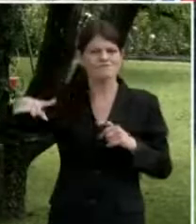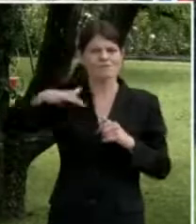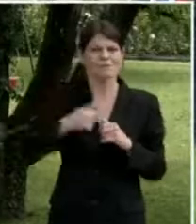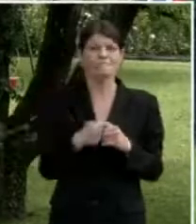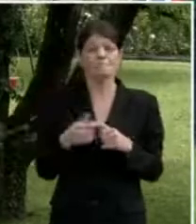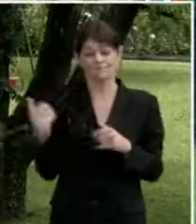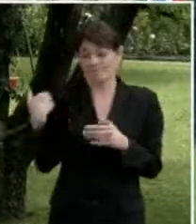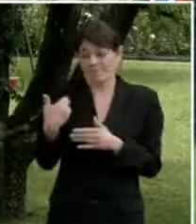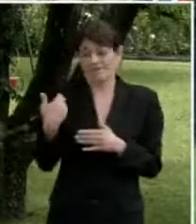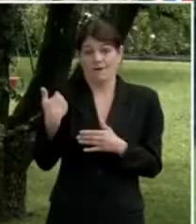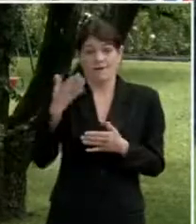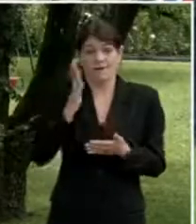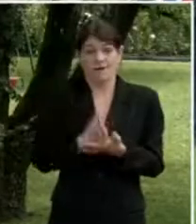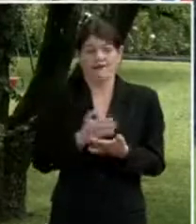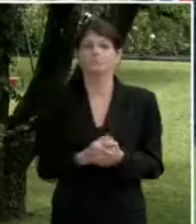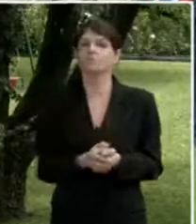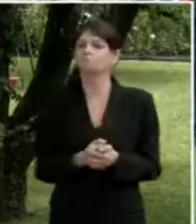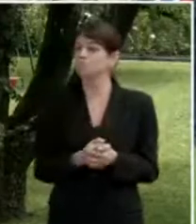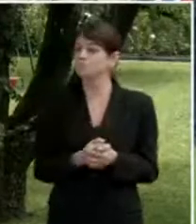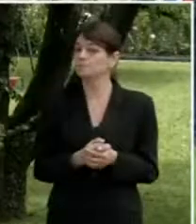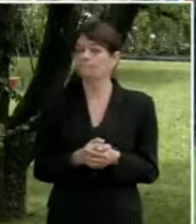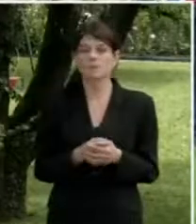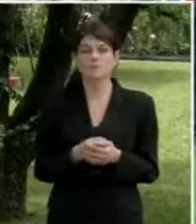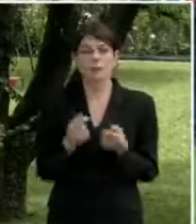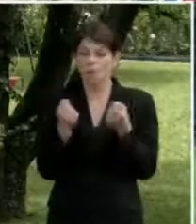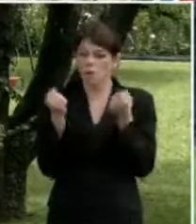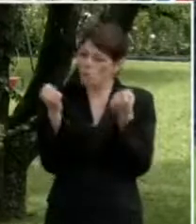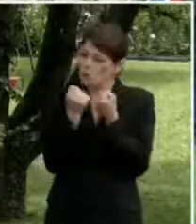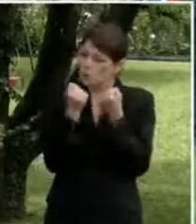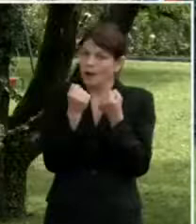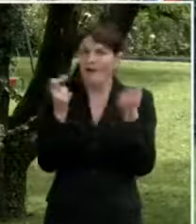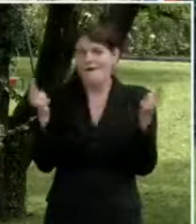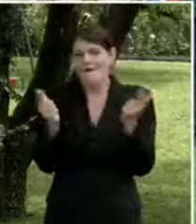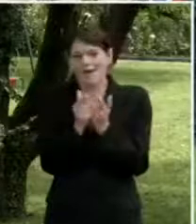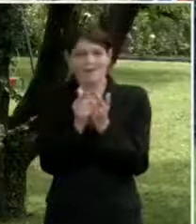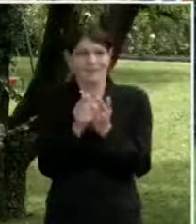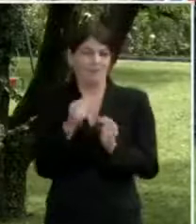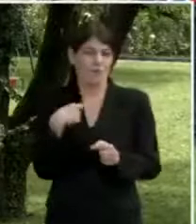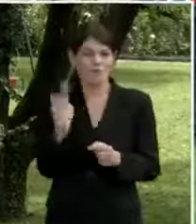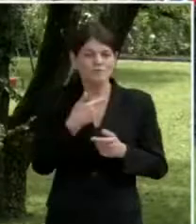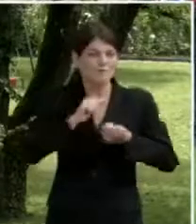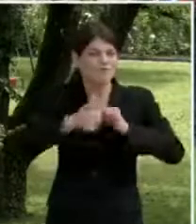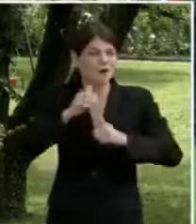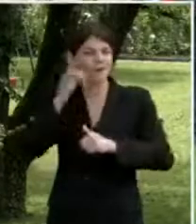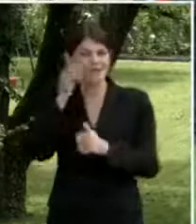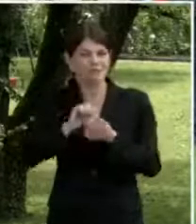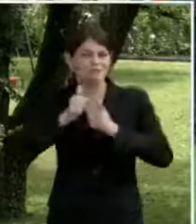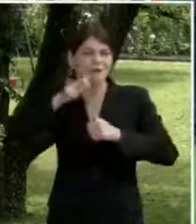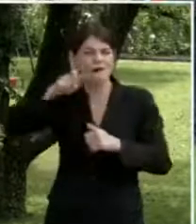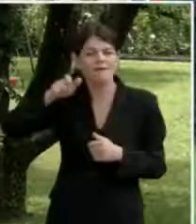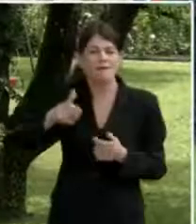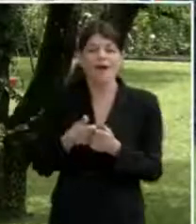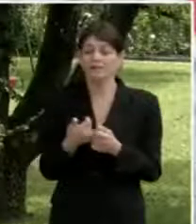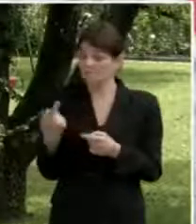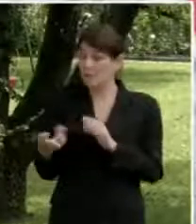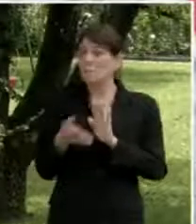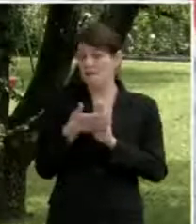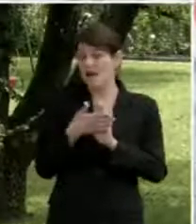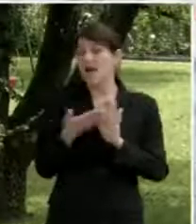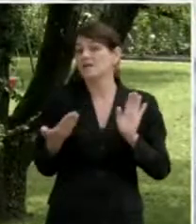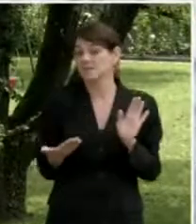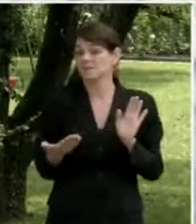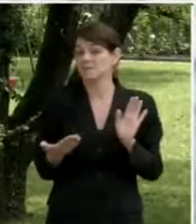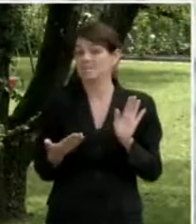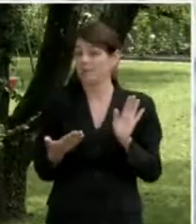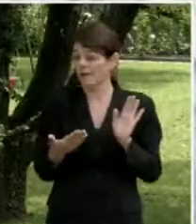kurzem zu Ende gegangen. Die teils unfassbaren Leistungen der Athletinnen und Athleten zeigen uns auf, zu